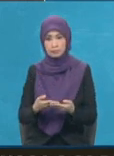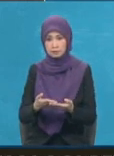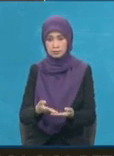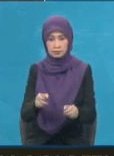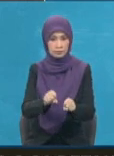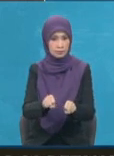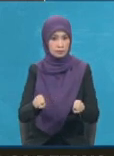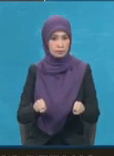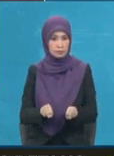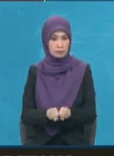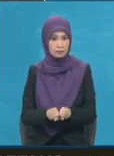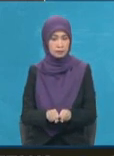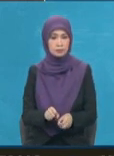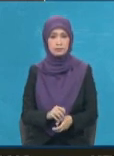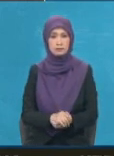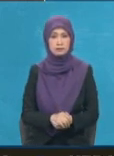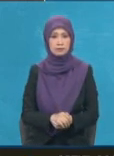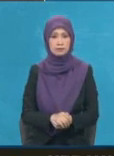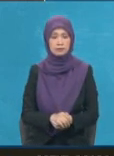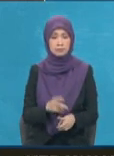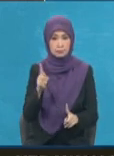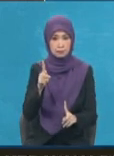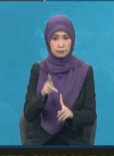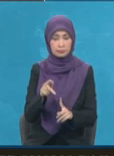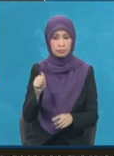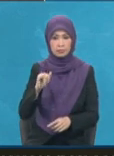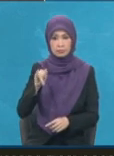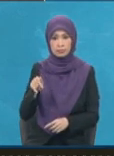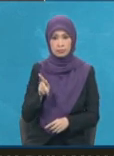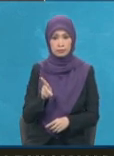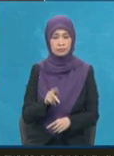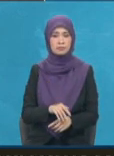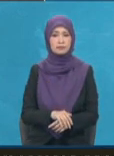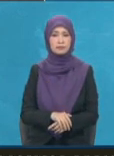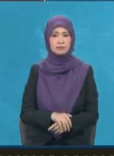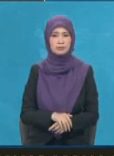sihir penghargaan kepada Madara dan ahli-ahli pada film